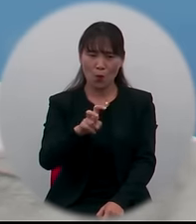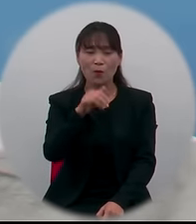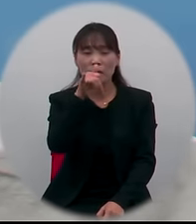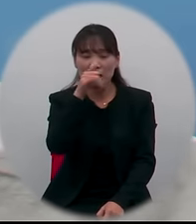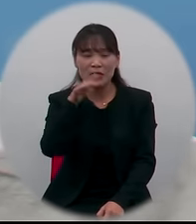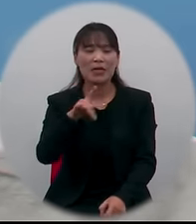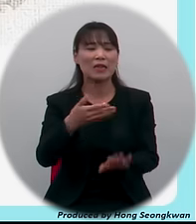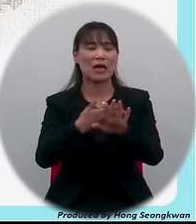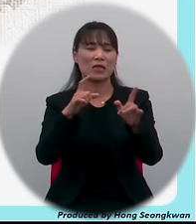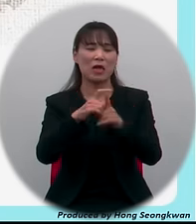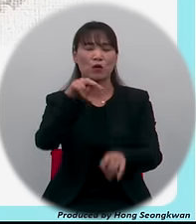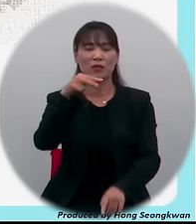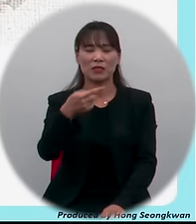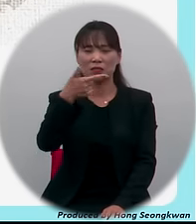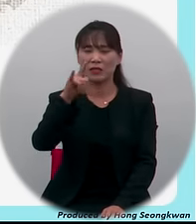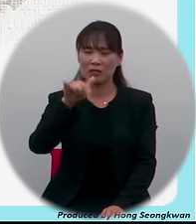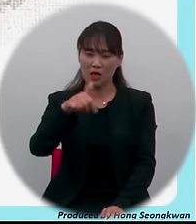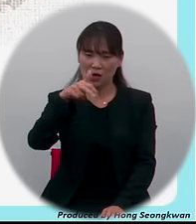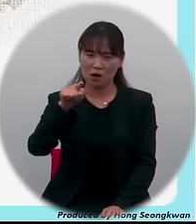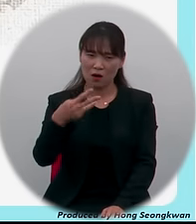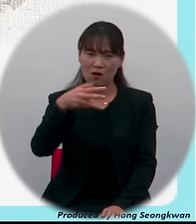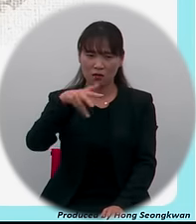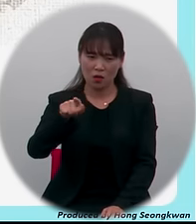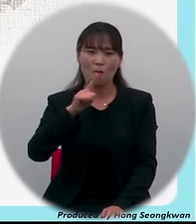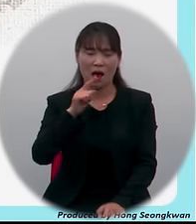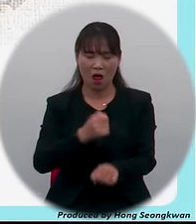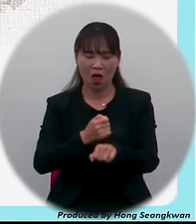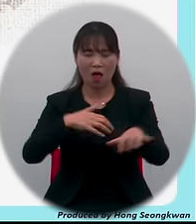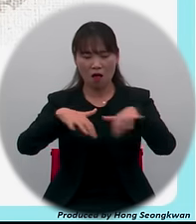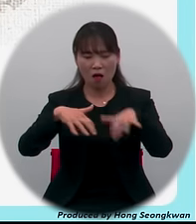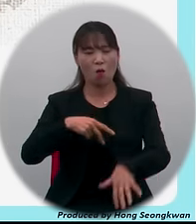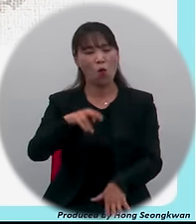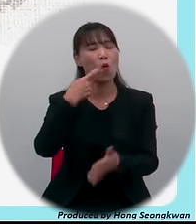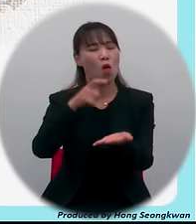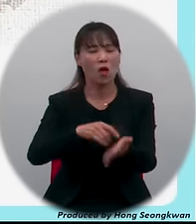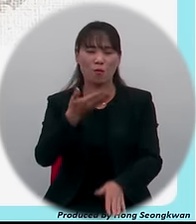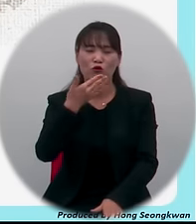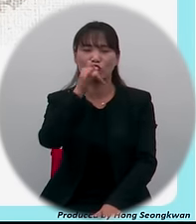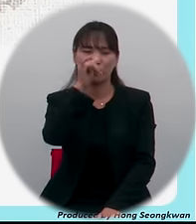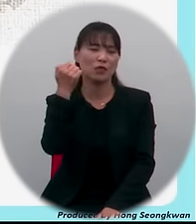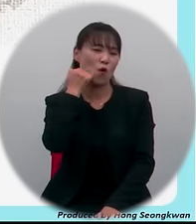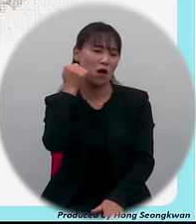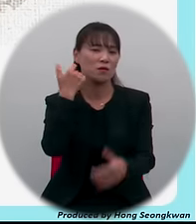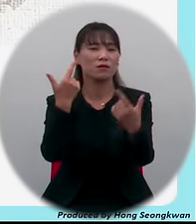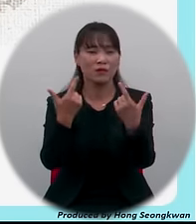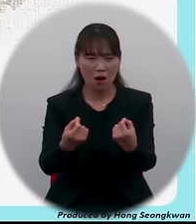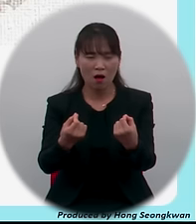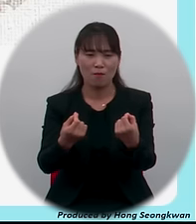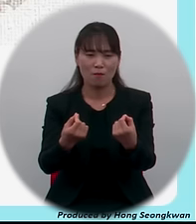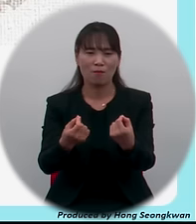다른 말로 스네 컬쳐라이프 씹어 먹을 수 있는 인스턴트 과자처럼